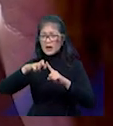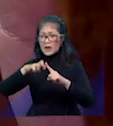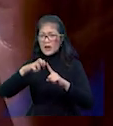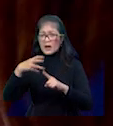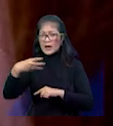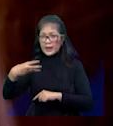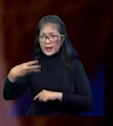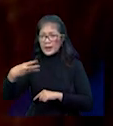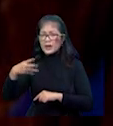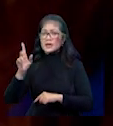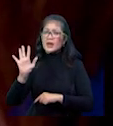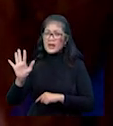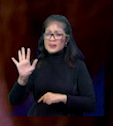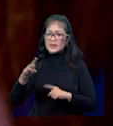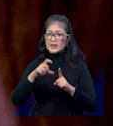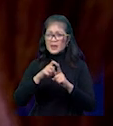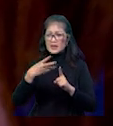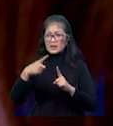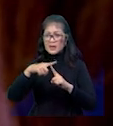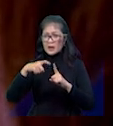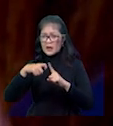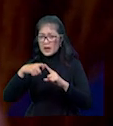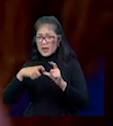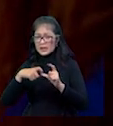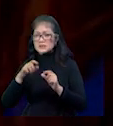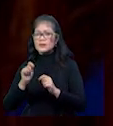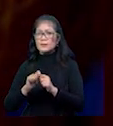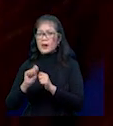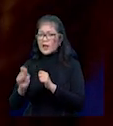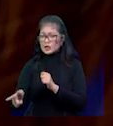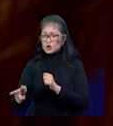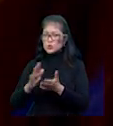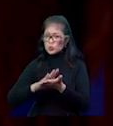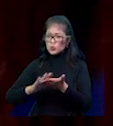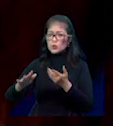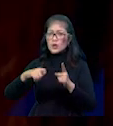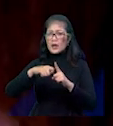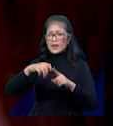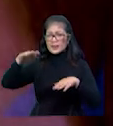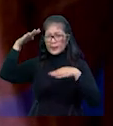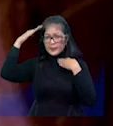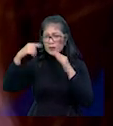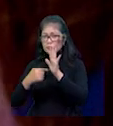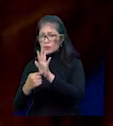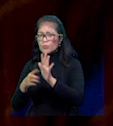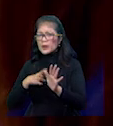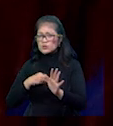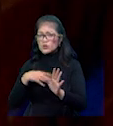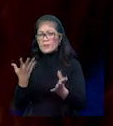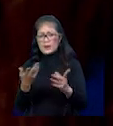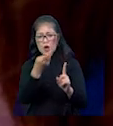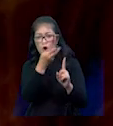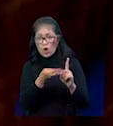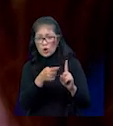kesejahteraan sosial atau dtks dapat langsung melakukan pembelian dengan menunjukkan KTP Artinya mereka selama ini dianggap pra